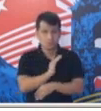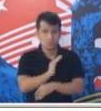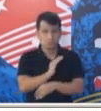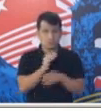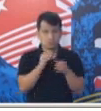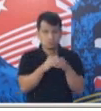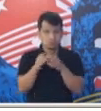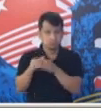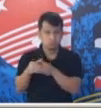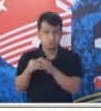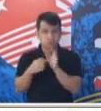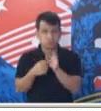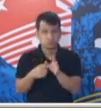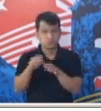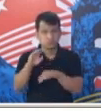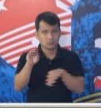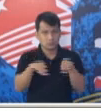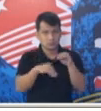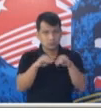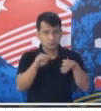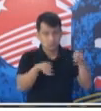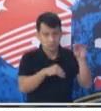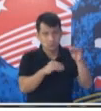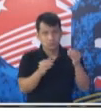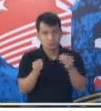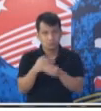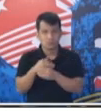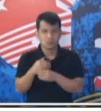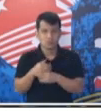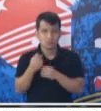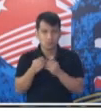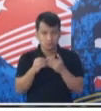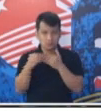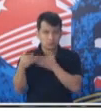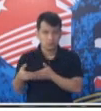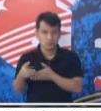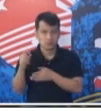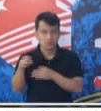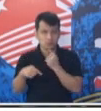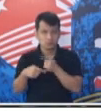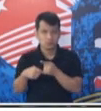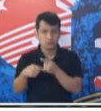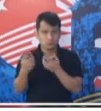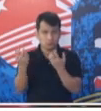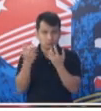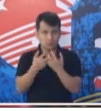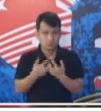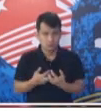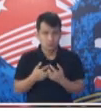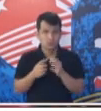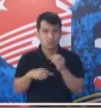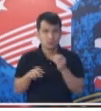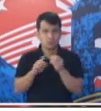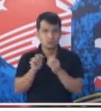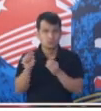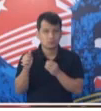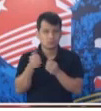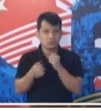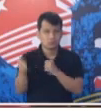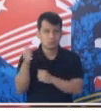na nagpalit ng namumuno should be in sync with the